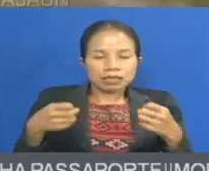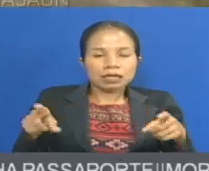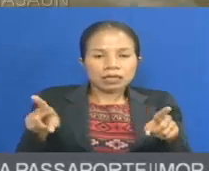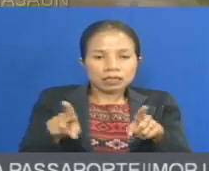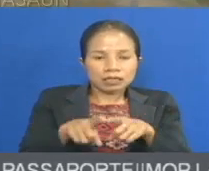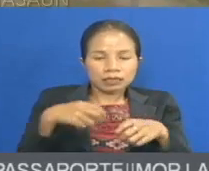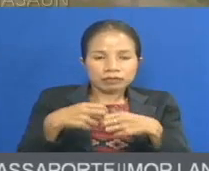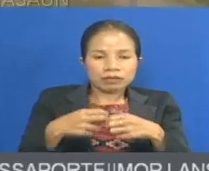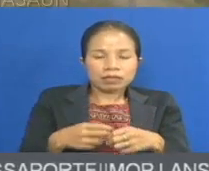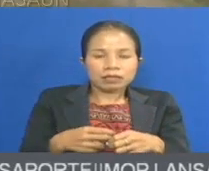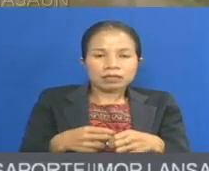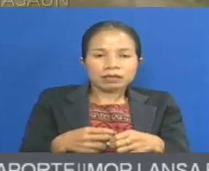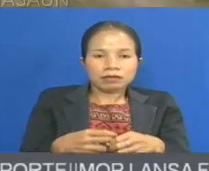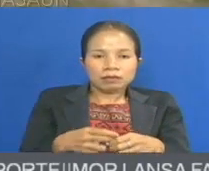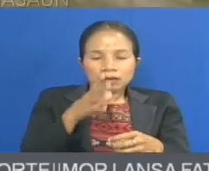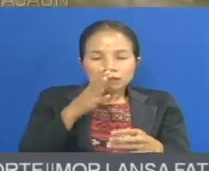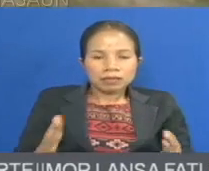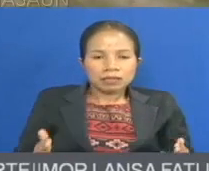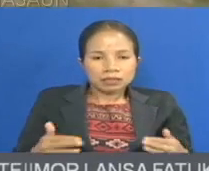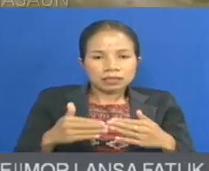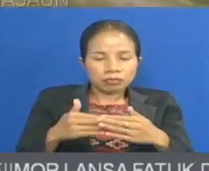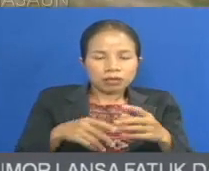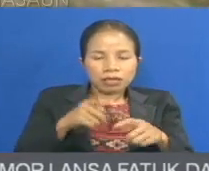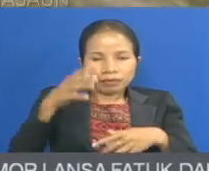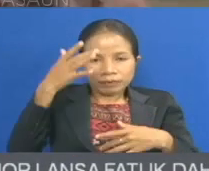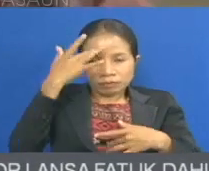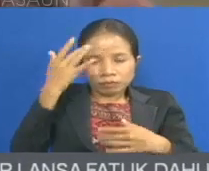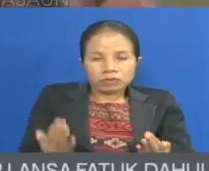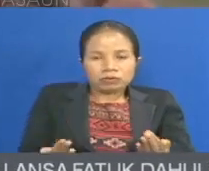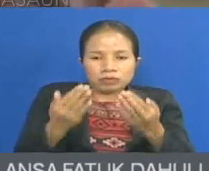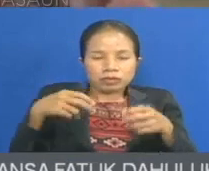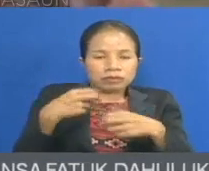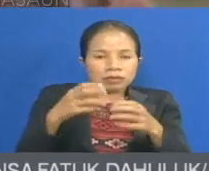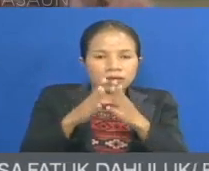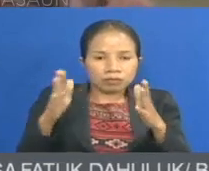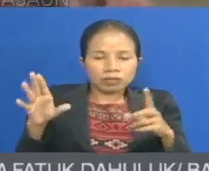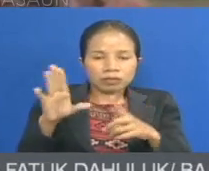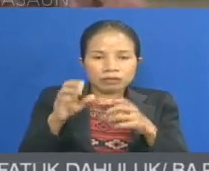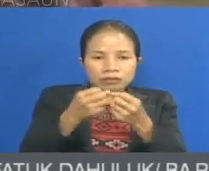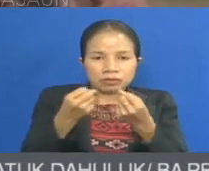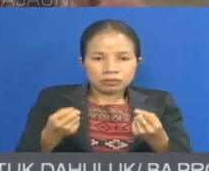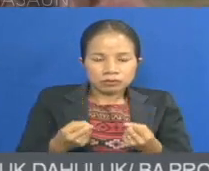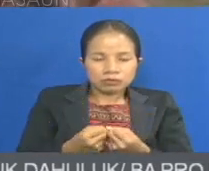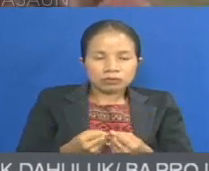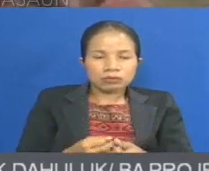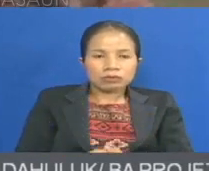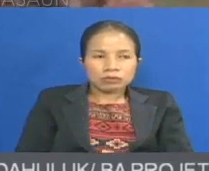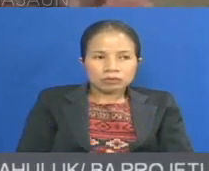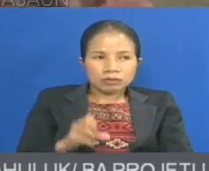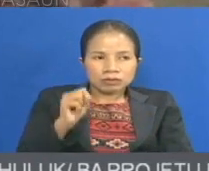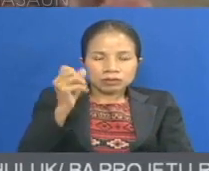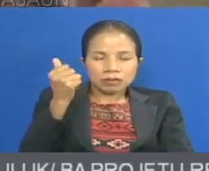ba inang ising rua ema moras todang idane risku bot sefi suku Lelalai Salamang